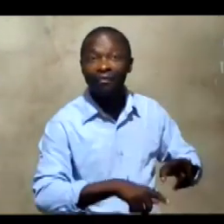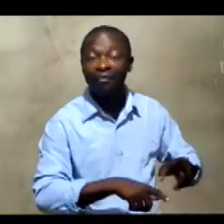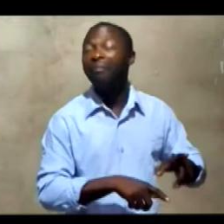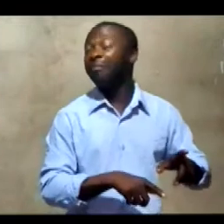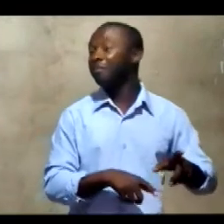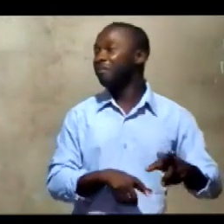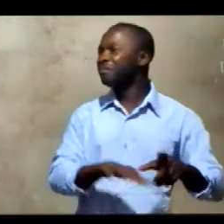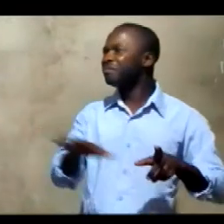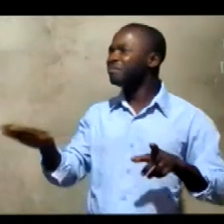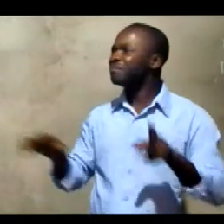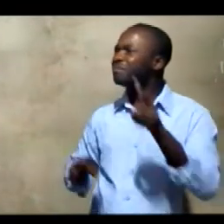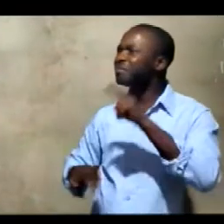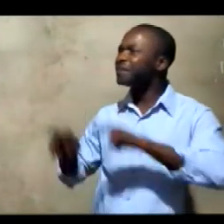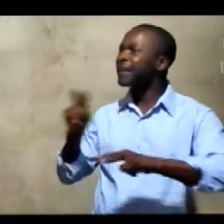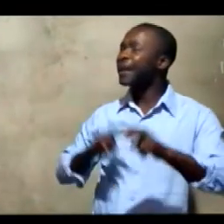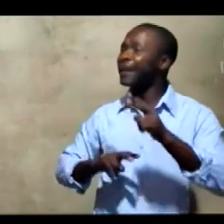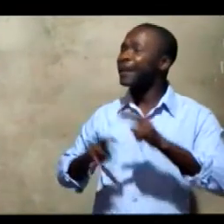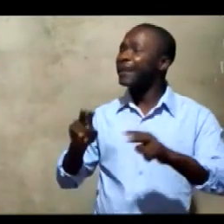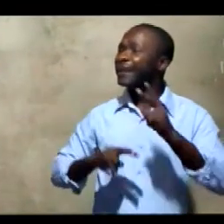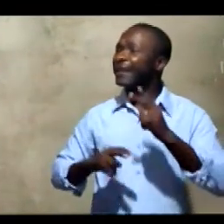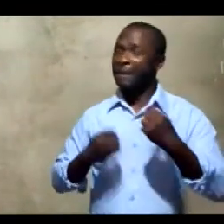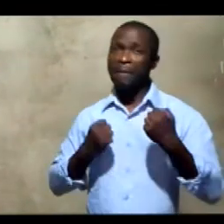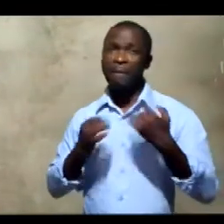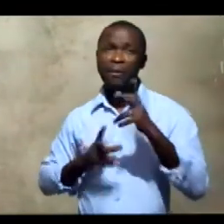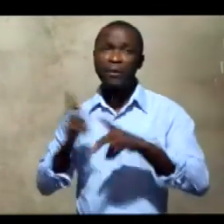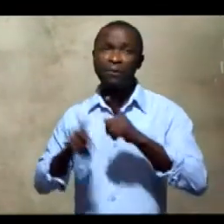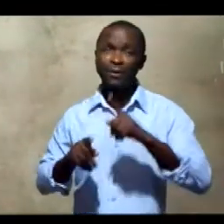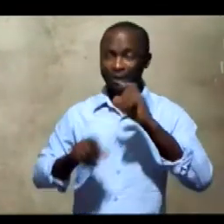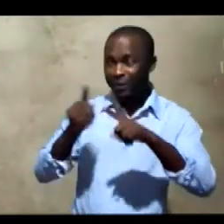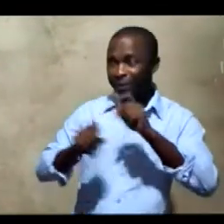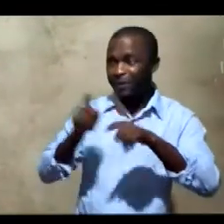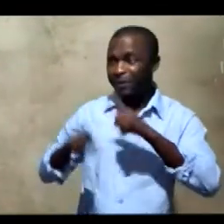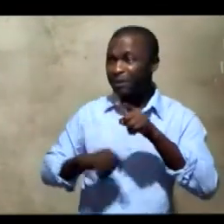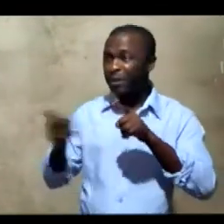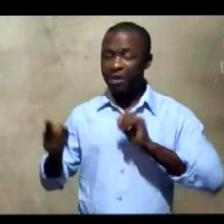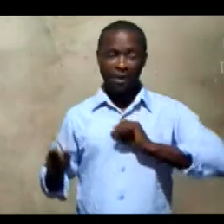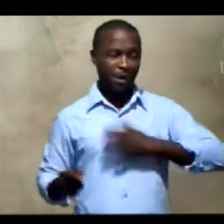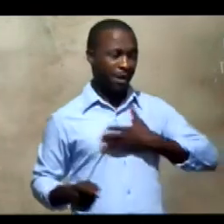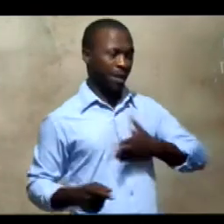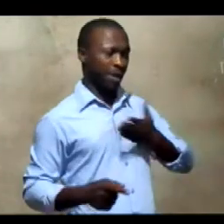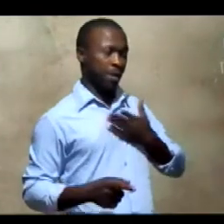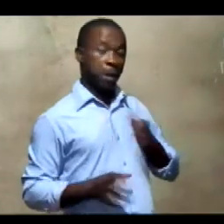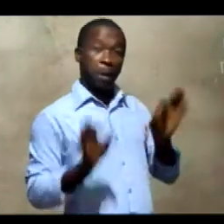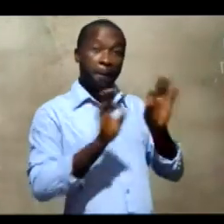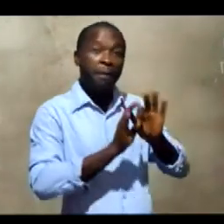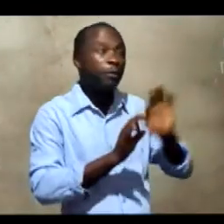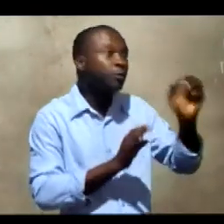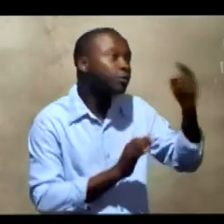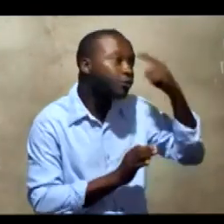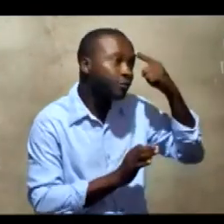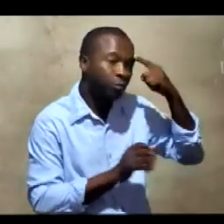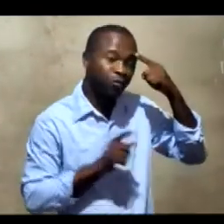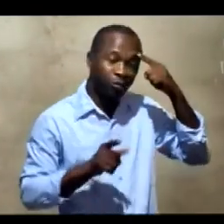demandes ont été intentées par le peuple soudanais. La première fut le partage du pouvoir entre l'armée soudanaise